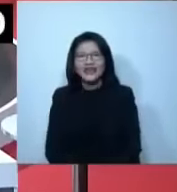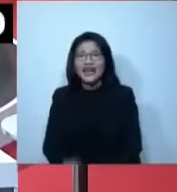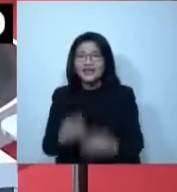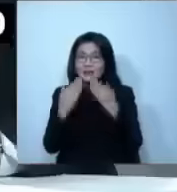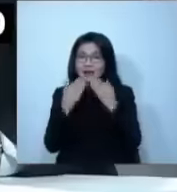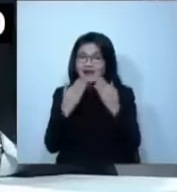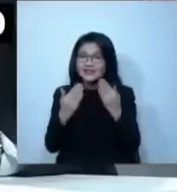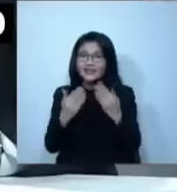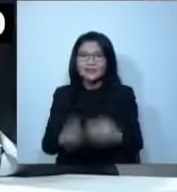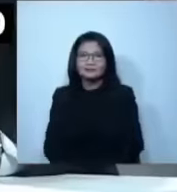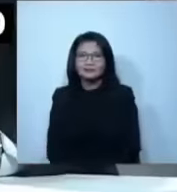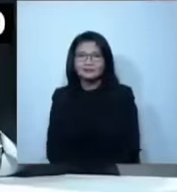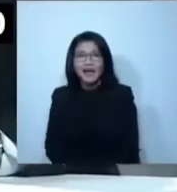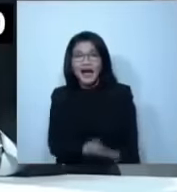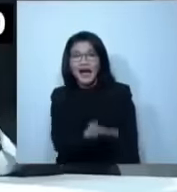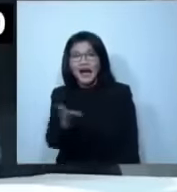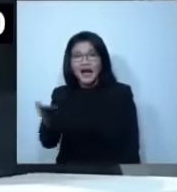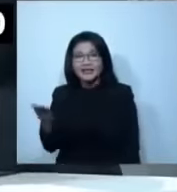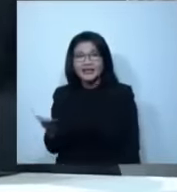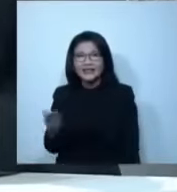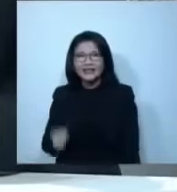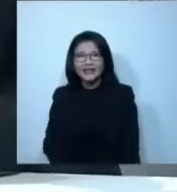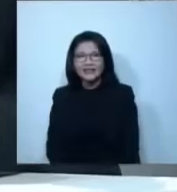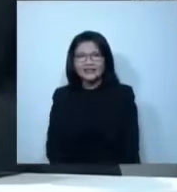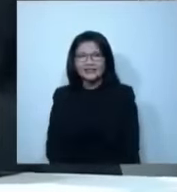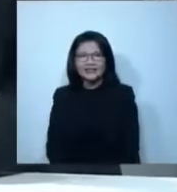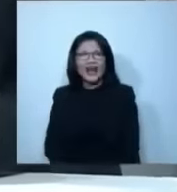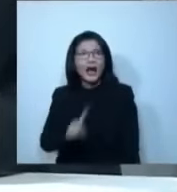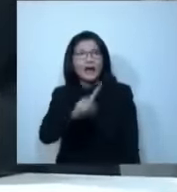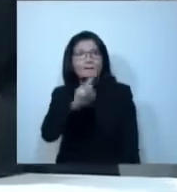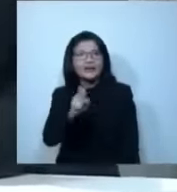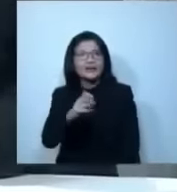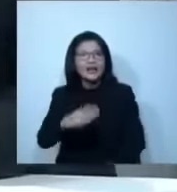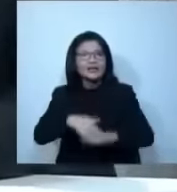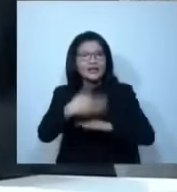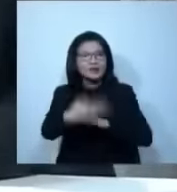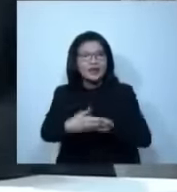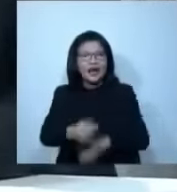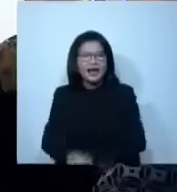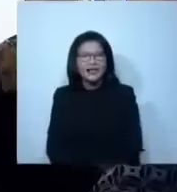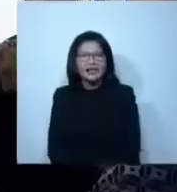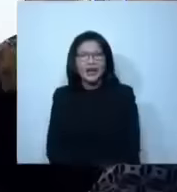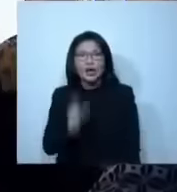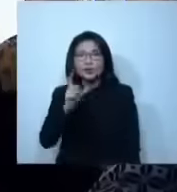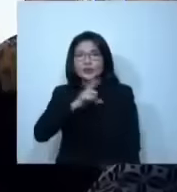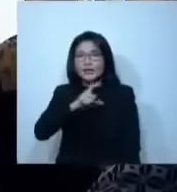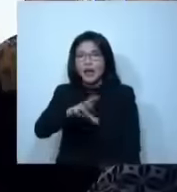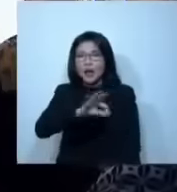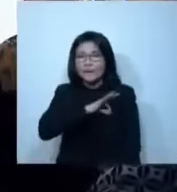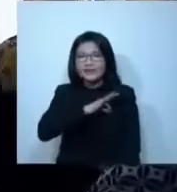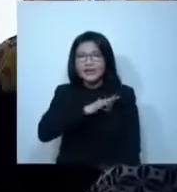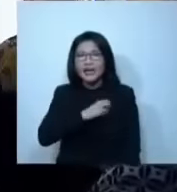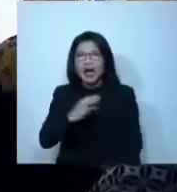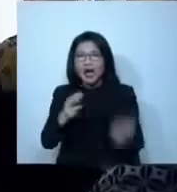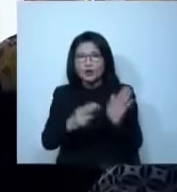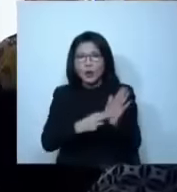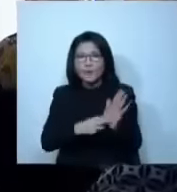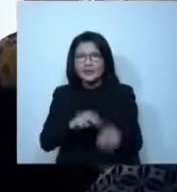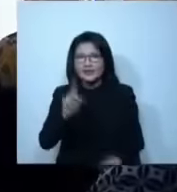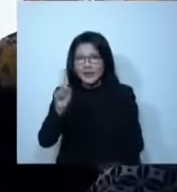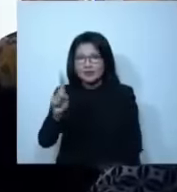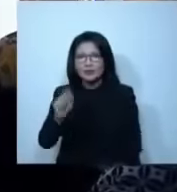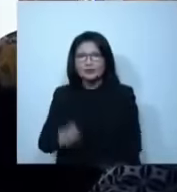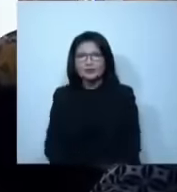kasih. Hadirin, kita akan beralih ke pertanyaan selanjutnya untuk calon presiden nomor urut